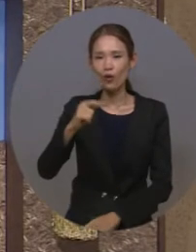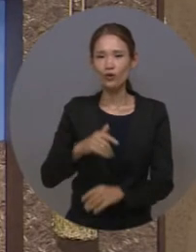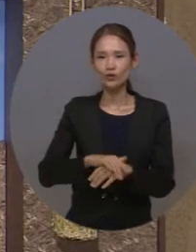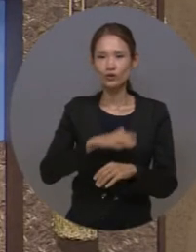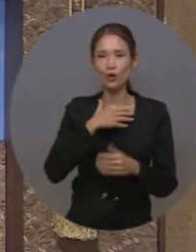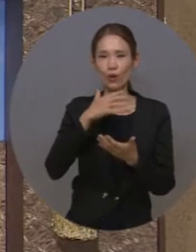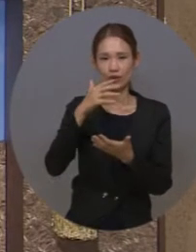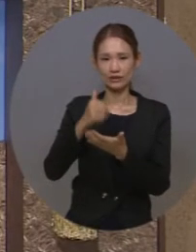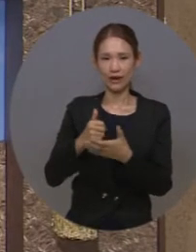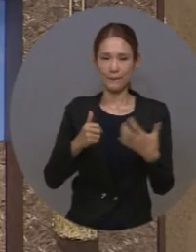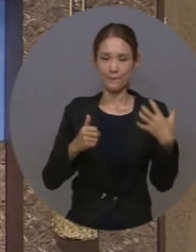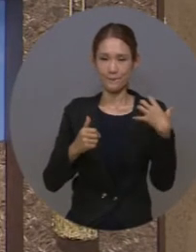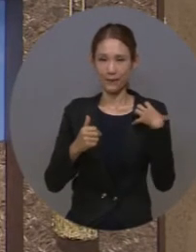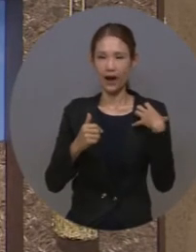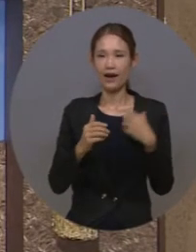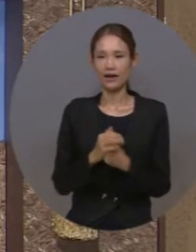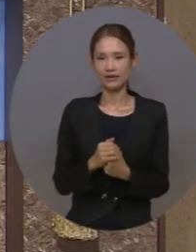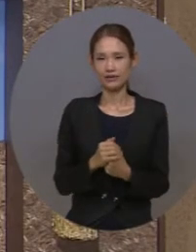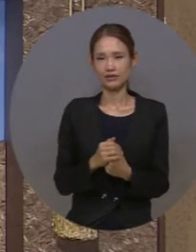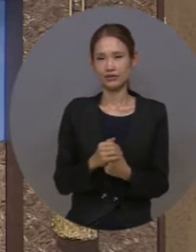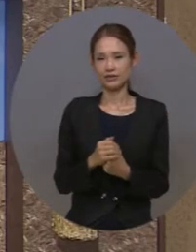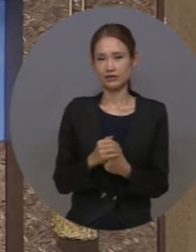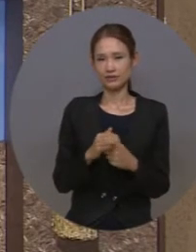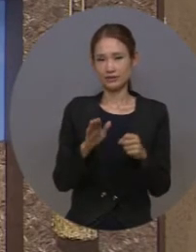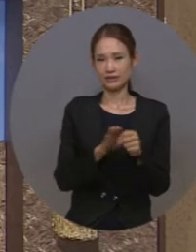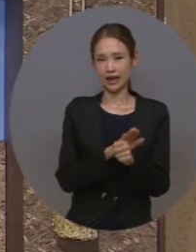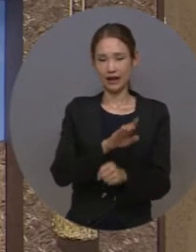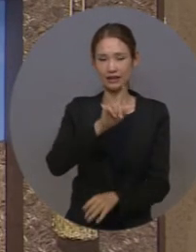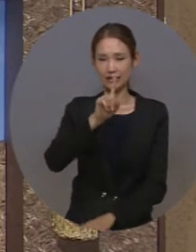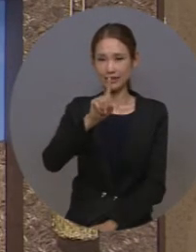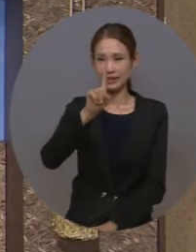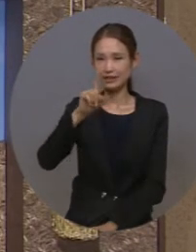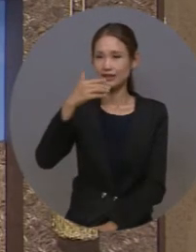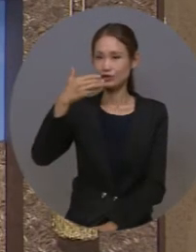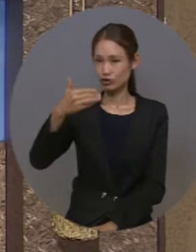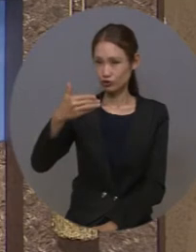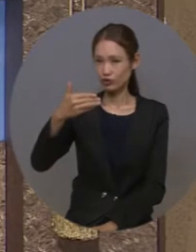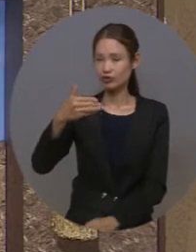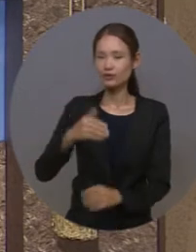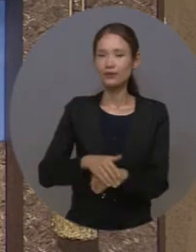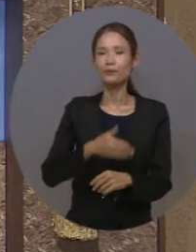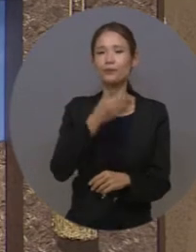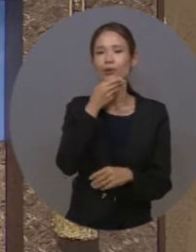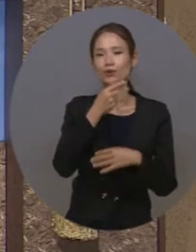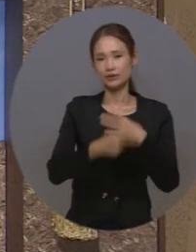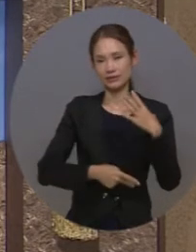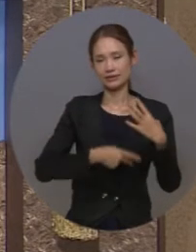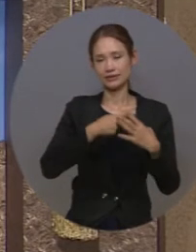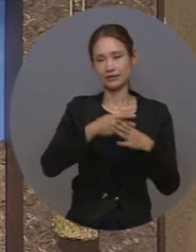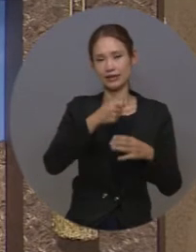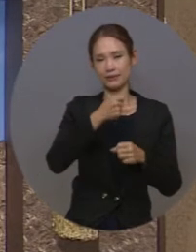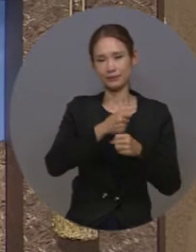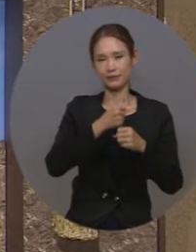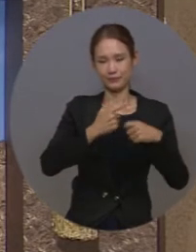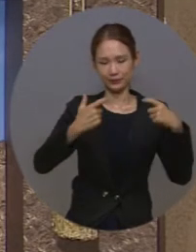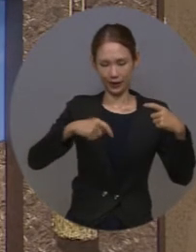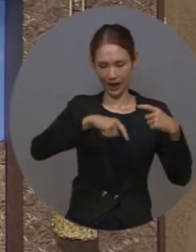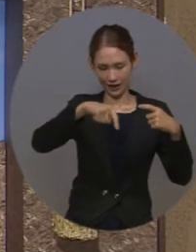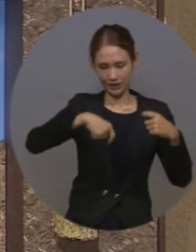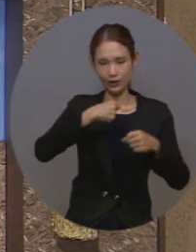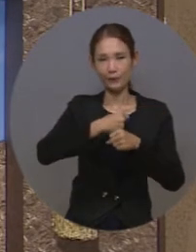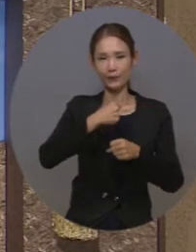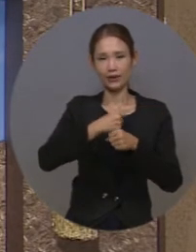동장을 부임하면서 사랑의 119라는 하나의 그 복지 시스템을 만들었습니다. 예, 동에서.